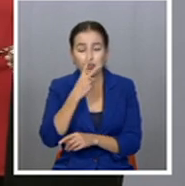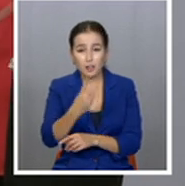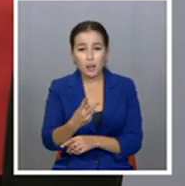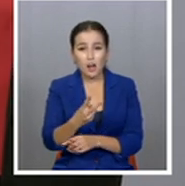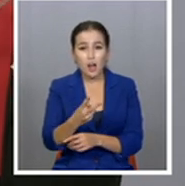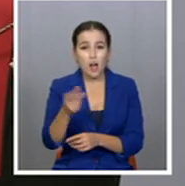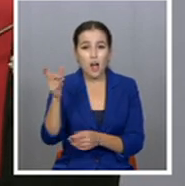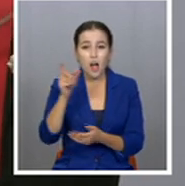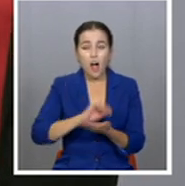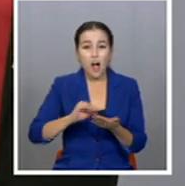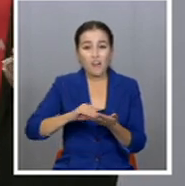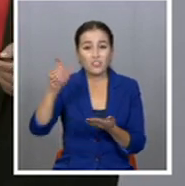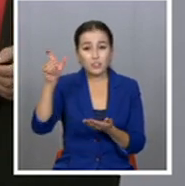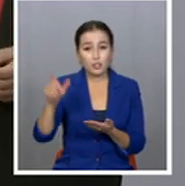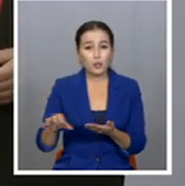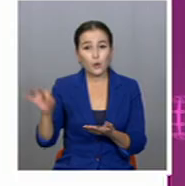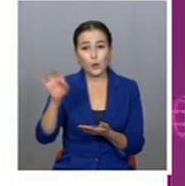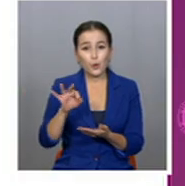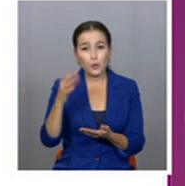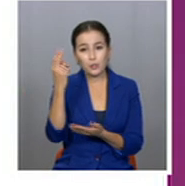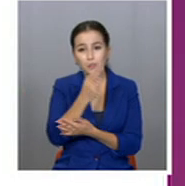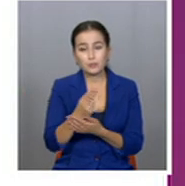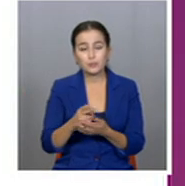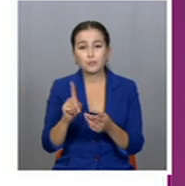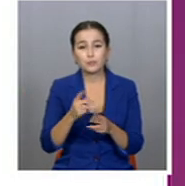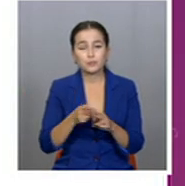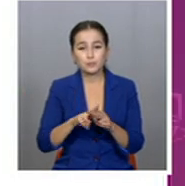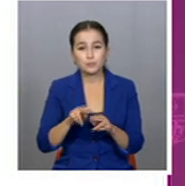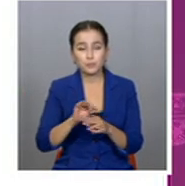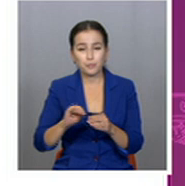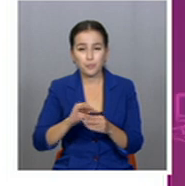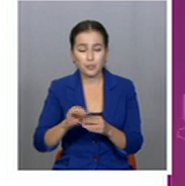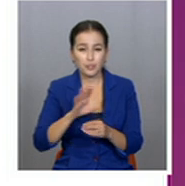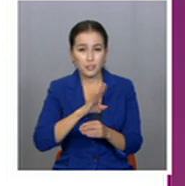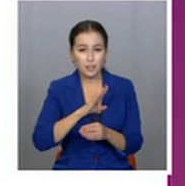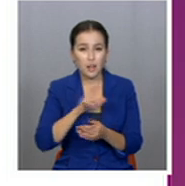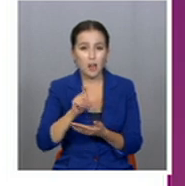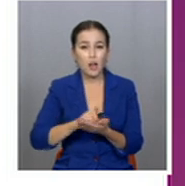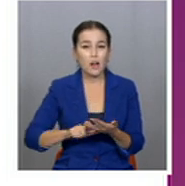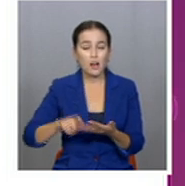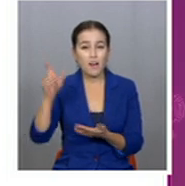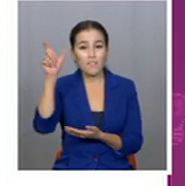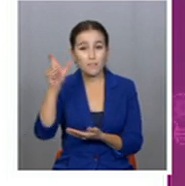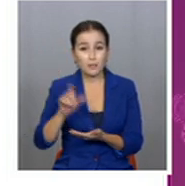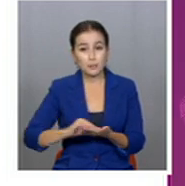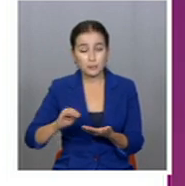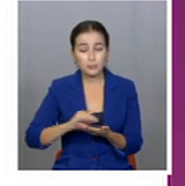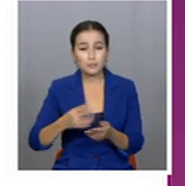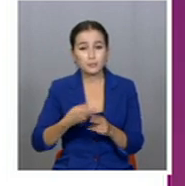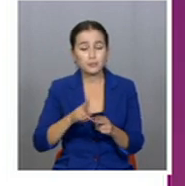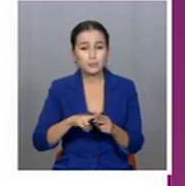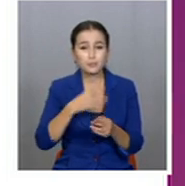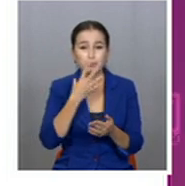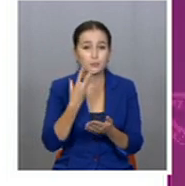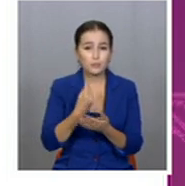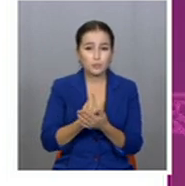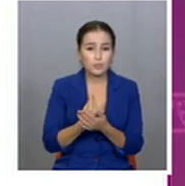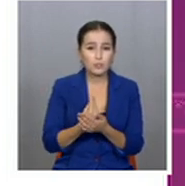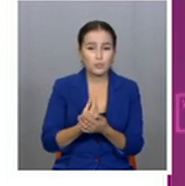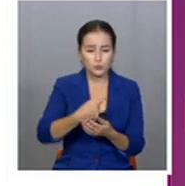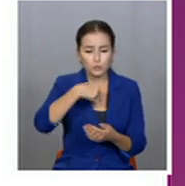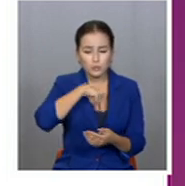туралы анықтаманы еске түсіріп алайық. Автор бейнесі әдеби шығармадағы жазушының өз тұлғасын көру